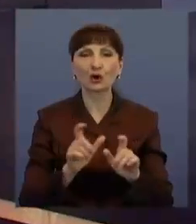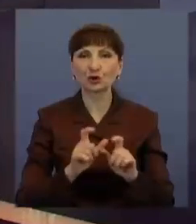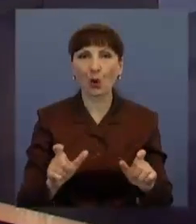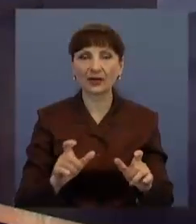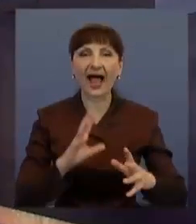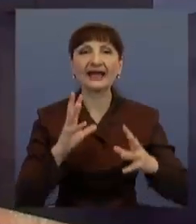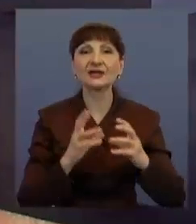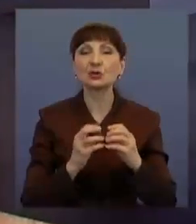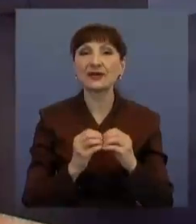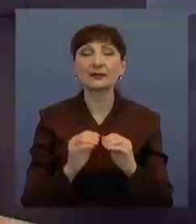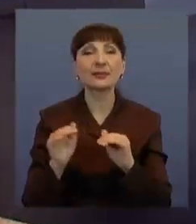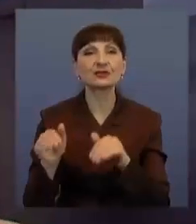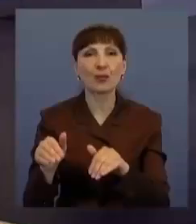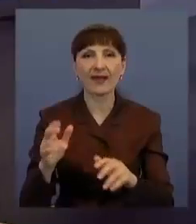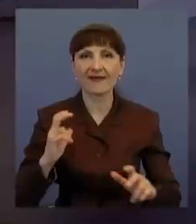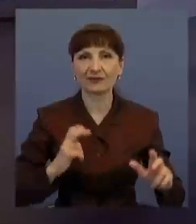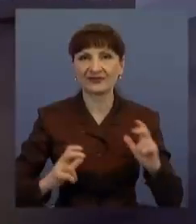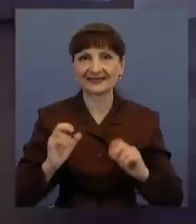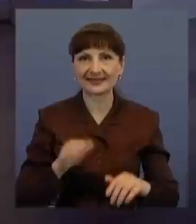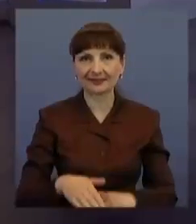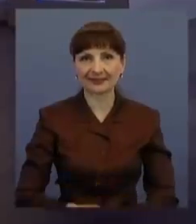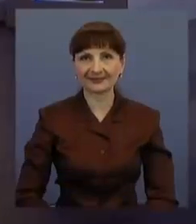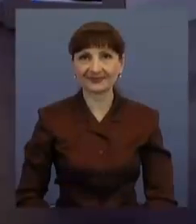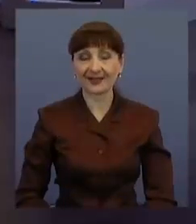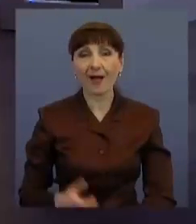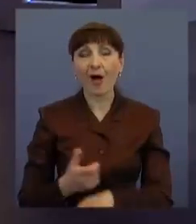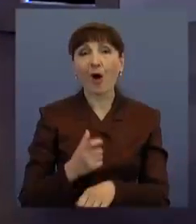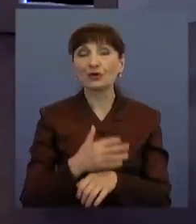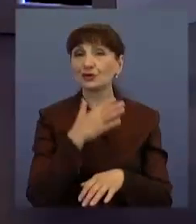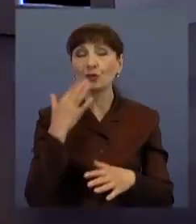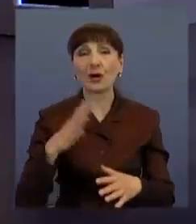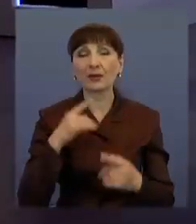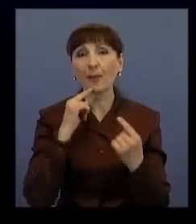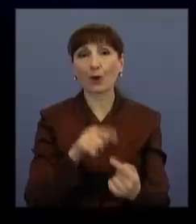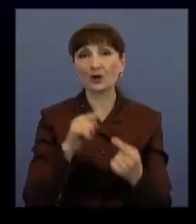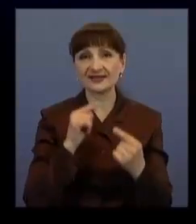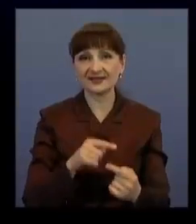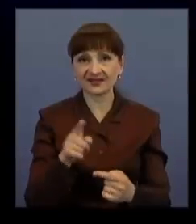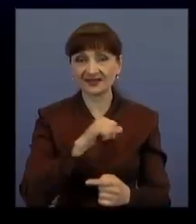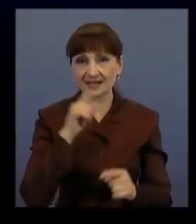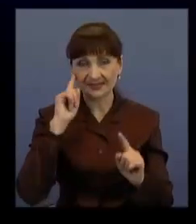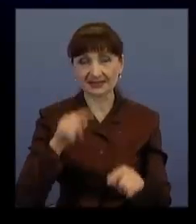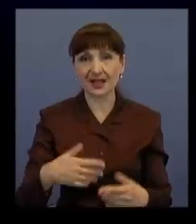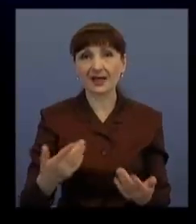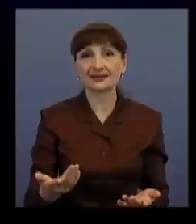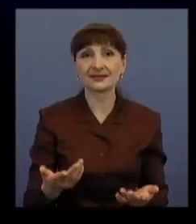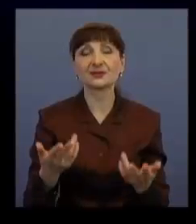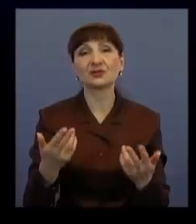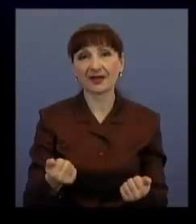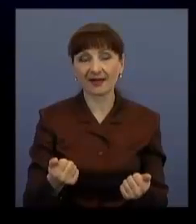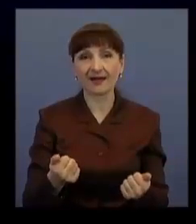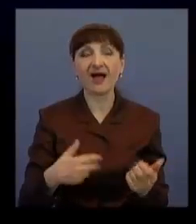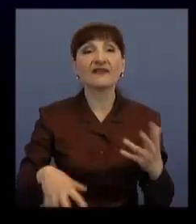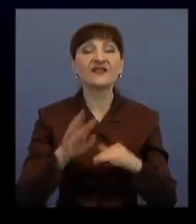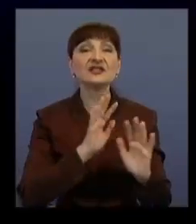итог результата поступления в ВУЗа. Ну, вот потому что очень много было противников, вы сами прекрасно знаете, да? Ну, во всех